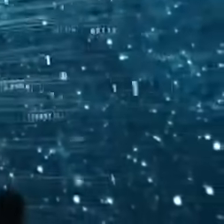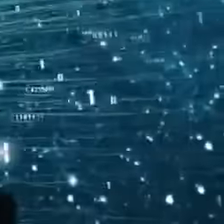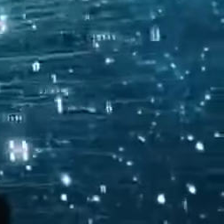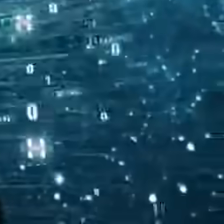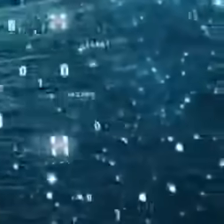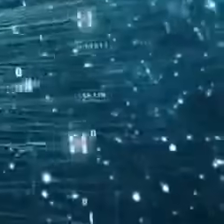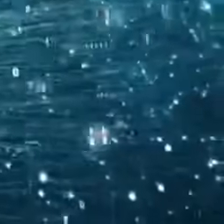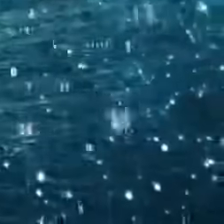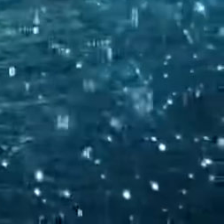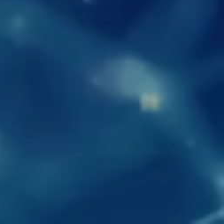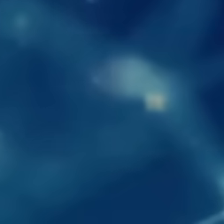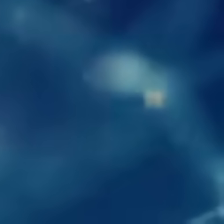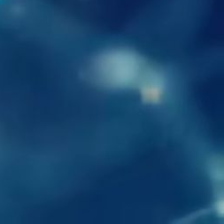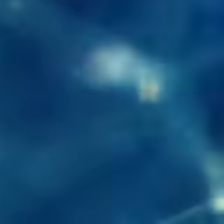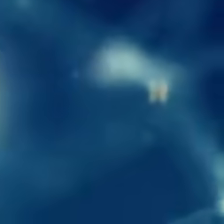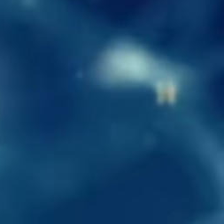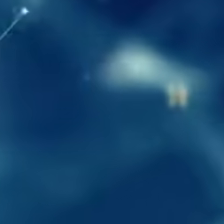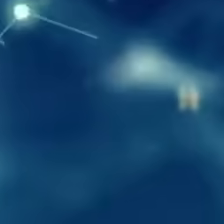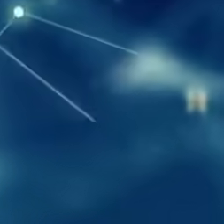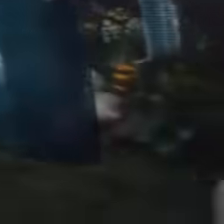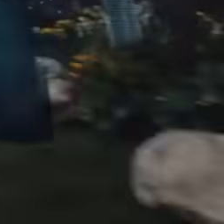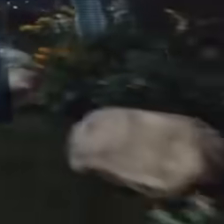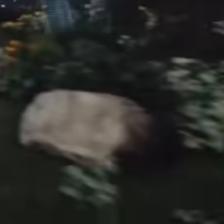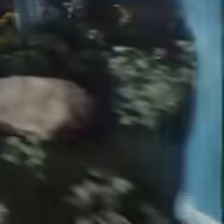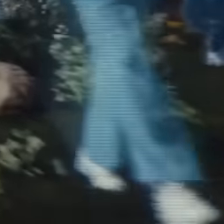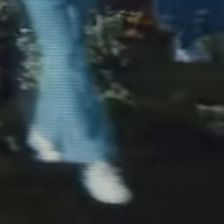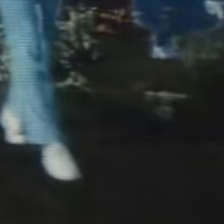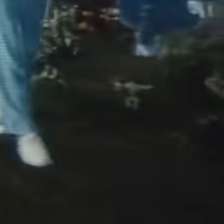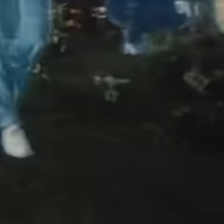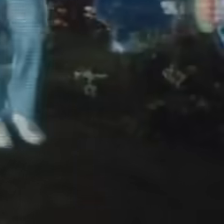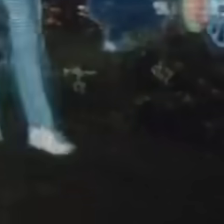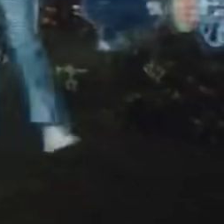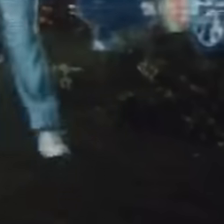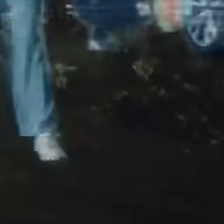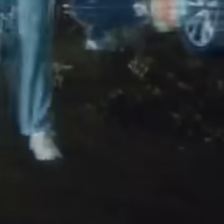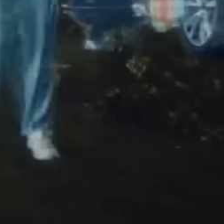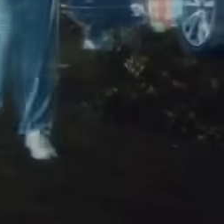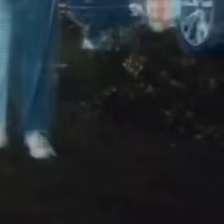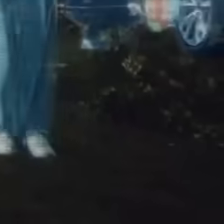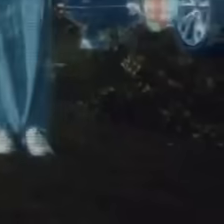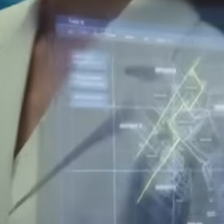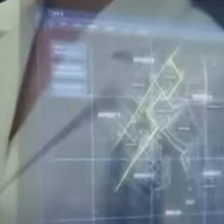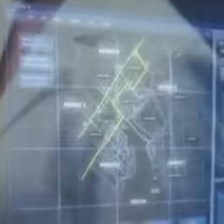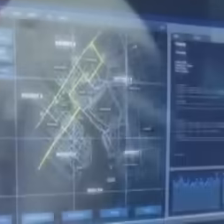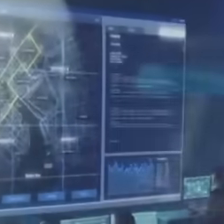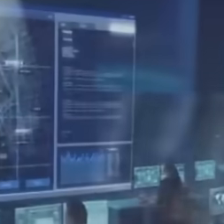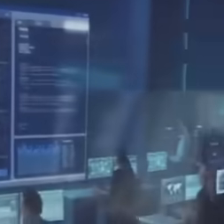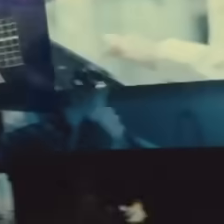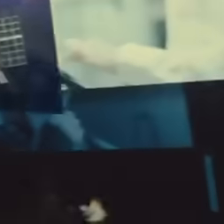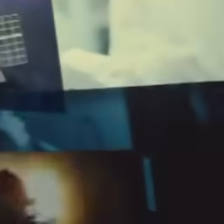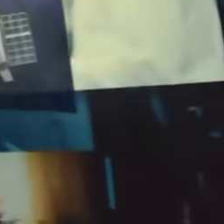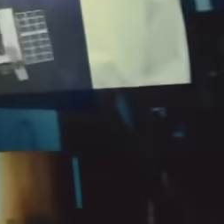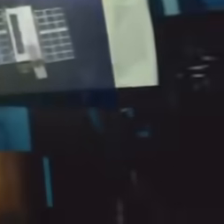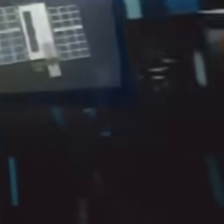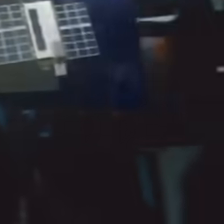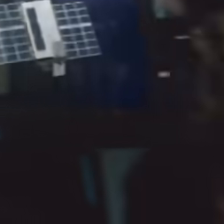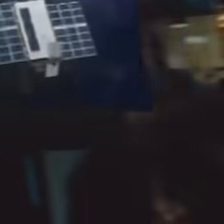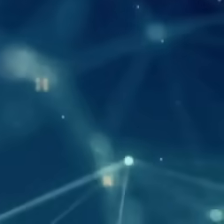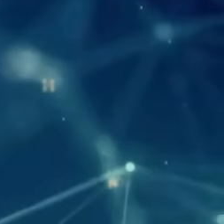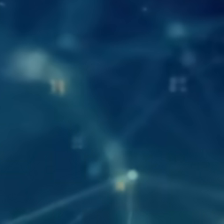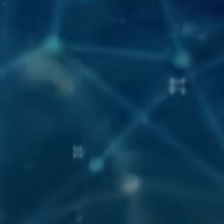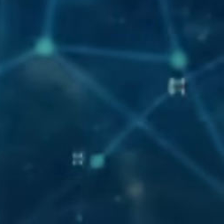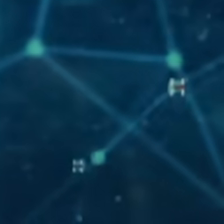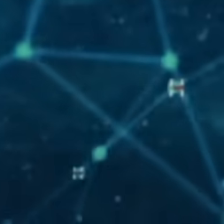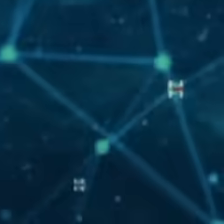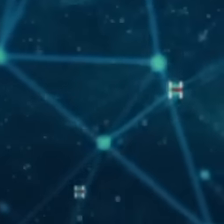AI도 마찬가지. 그래서 한컴이 만드는 건 AI의 글로벌 플레이그라운드. 그 중심에 한컴이